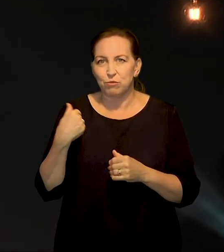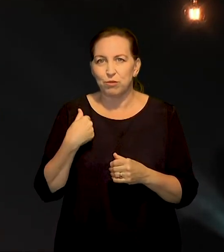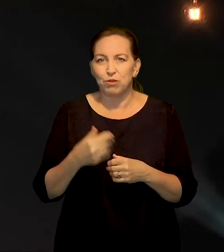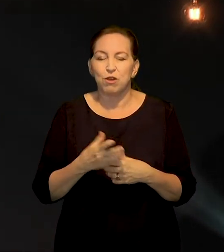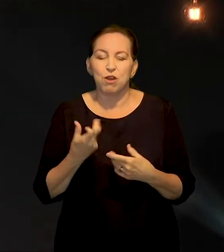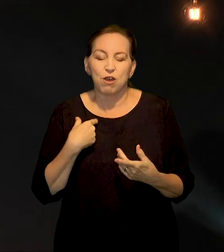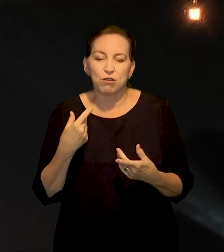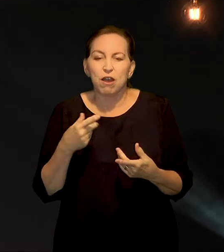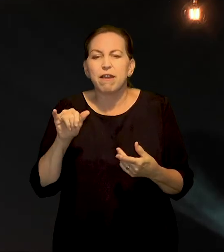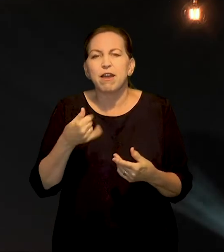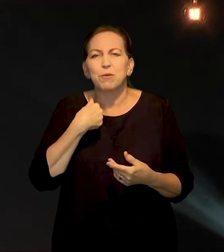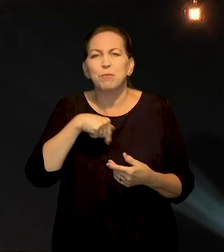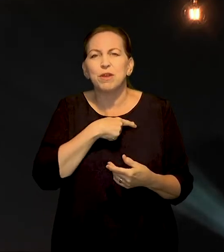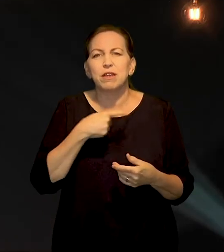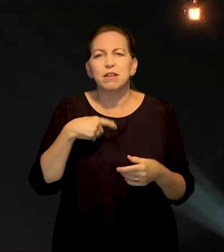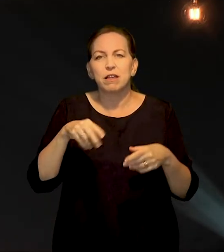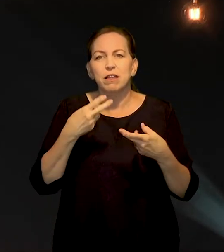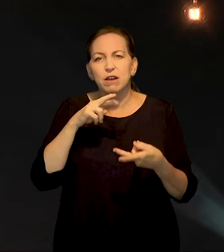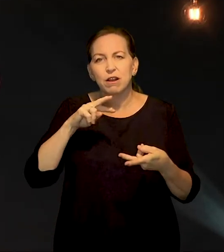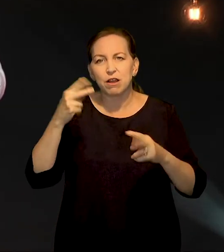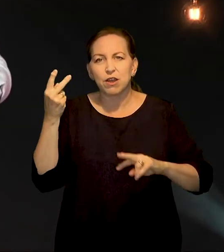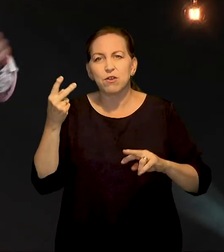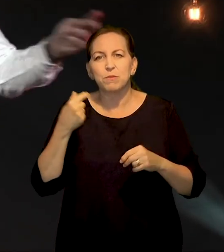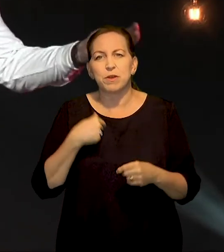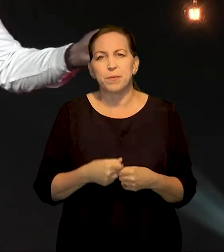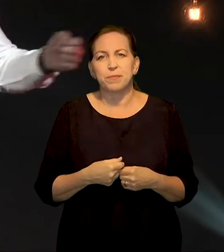daleko. Wakacyjne kazanie.